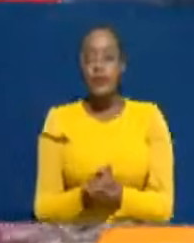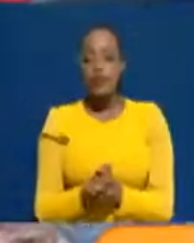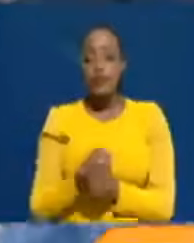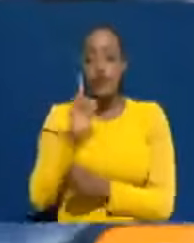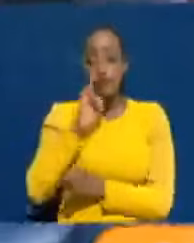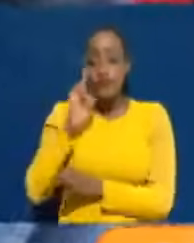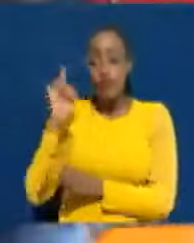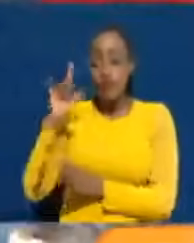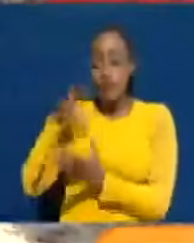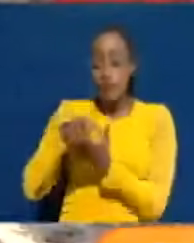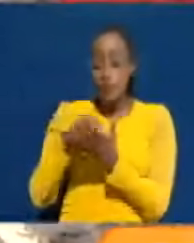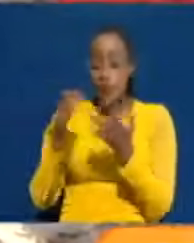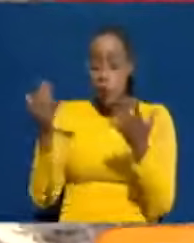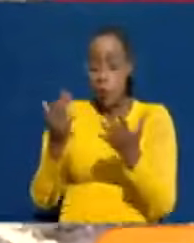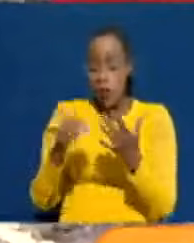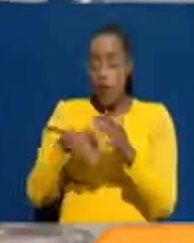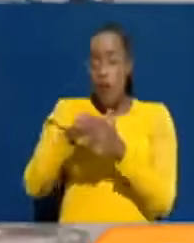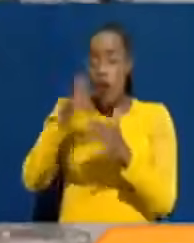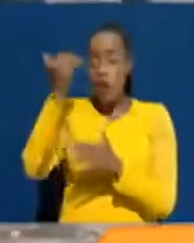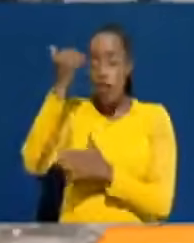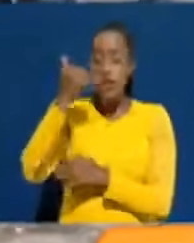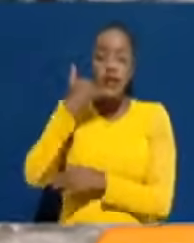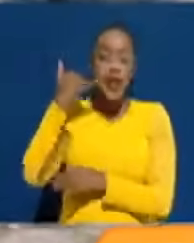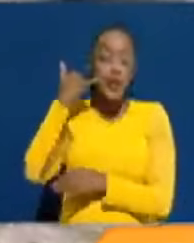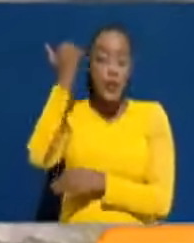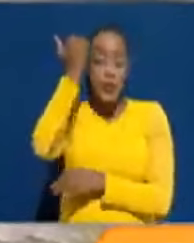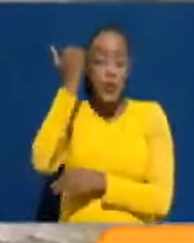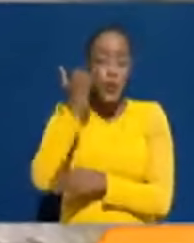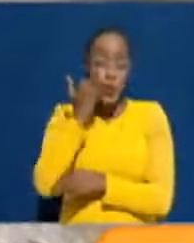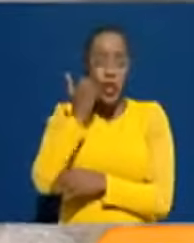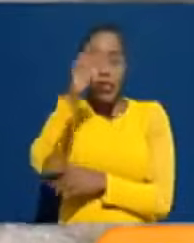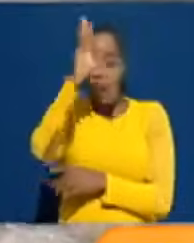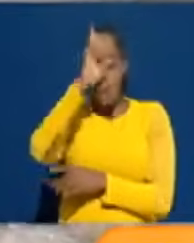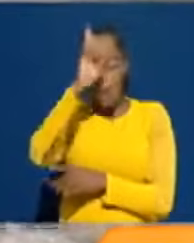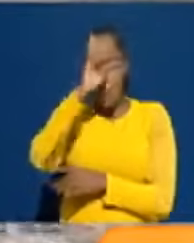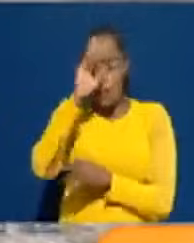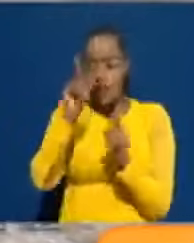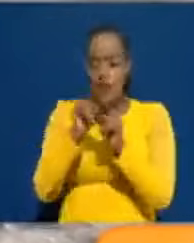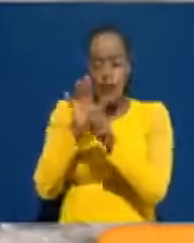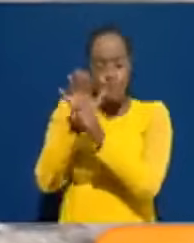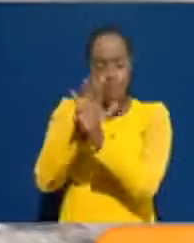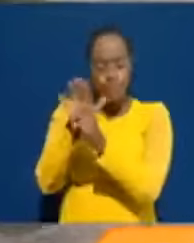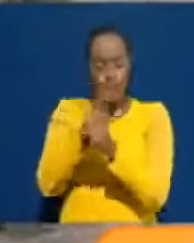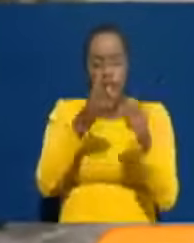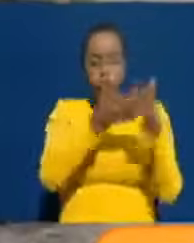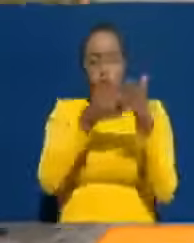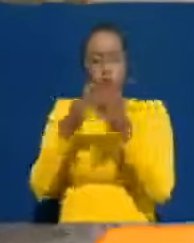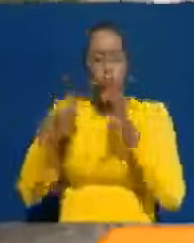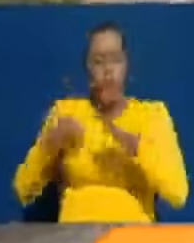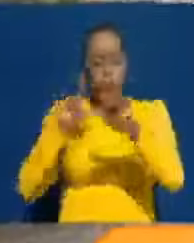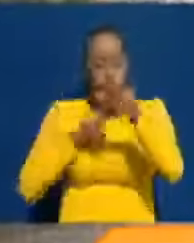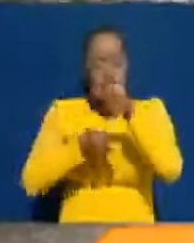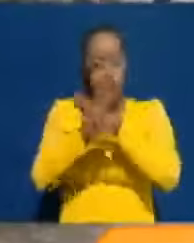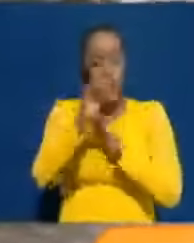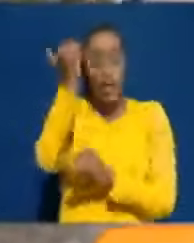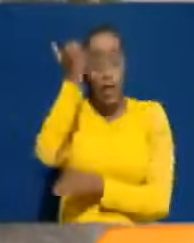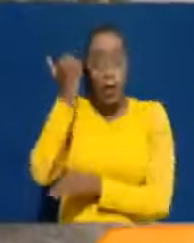Hivi ndivyo hali ilivyokuwa nje mahakama ya Nakuru, maafisa wa usalama wakiwa wamejaana kuwazuia watu kuingia